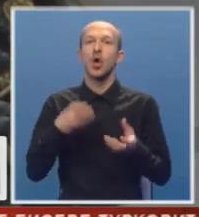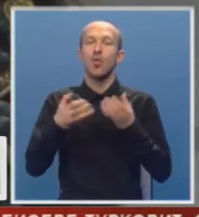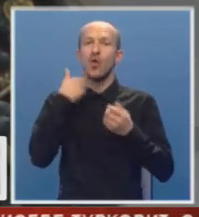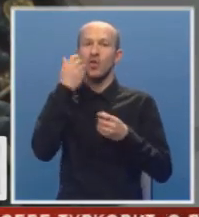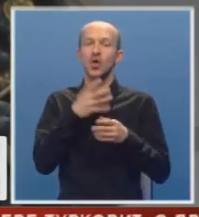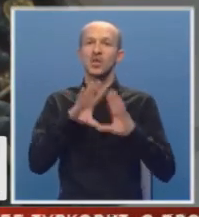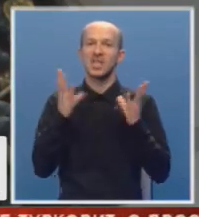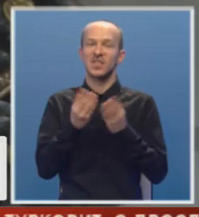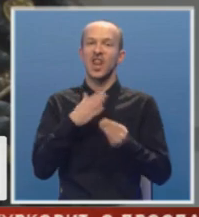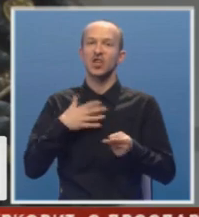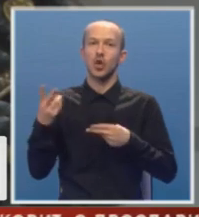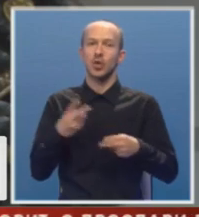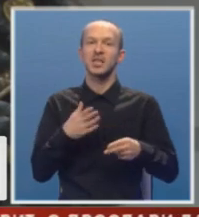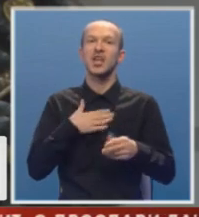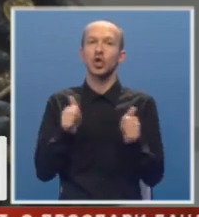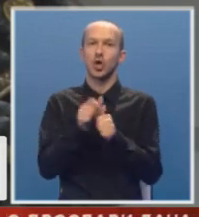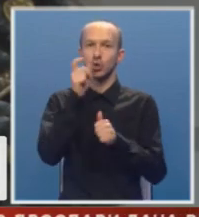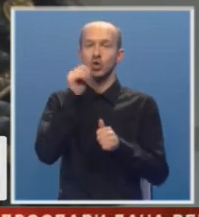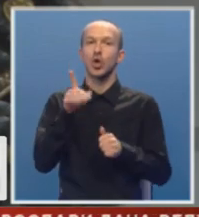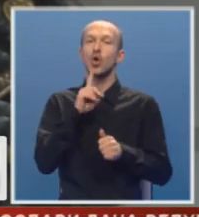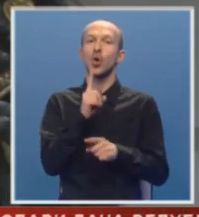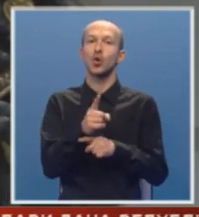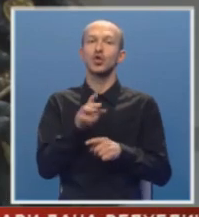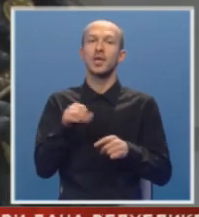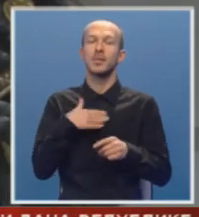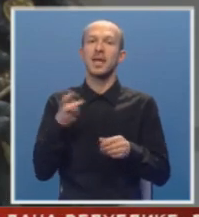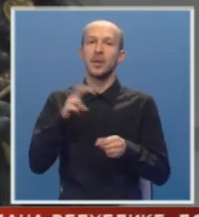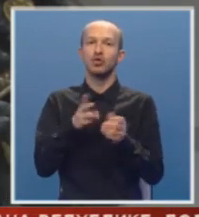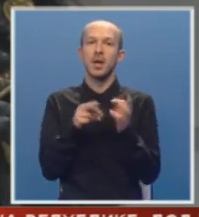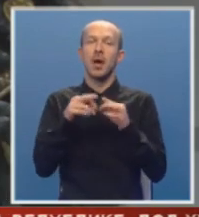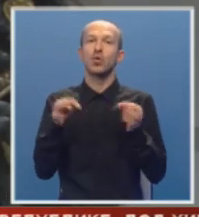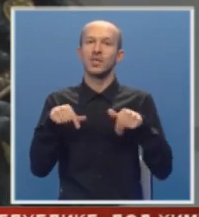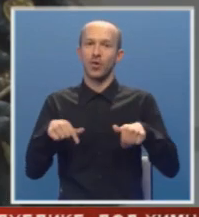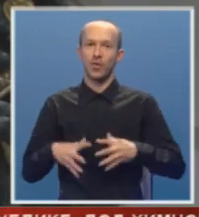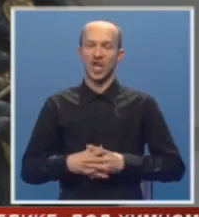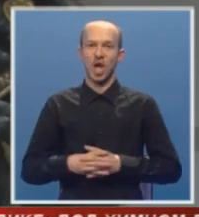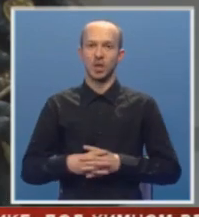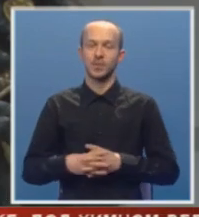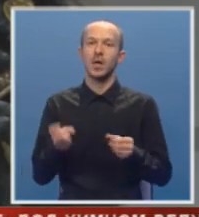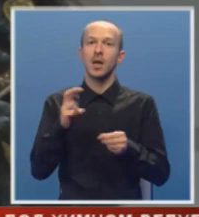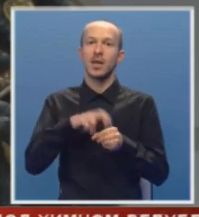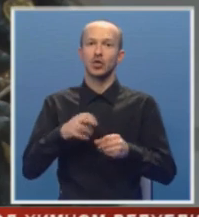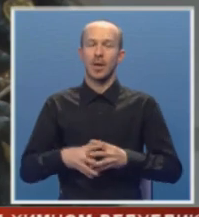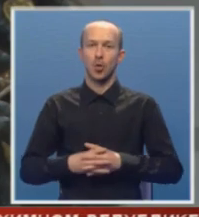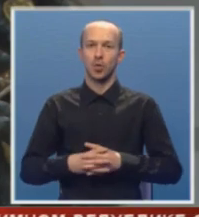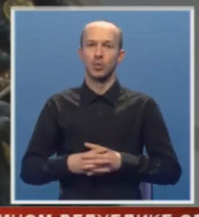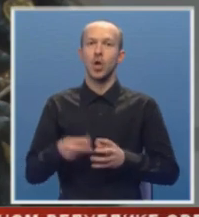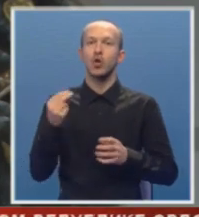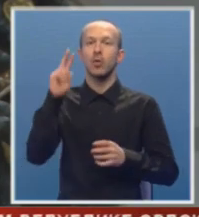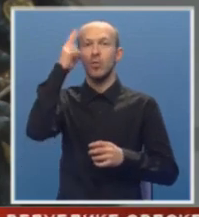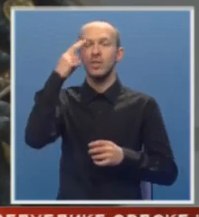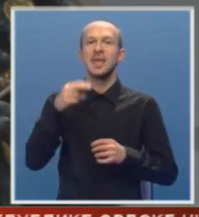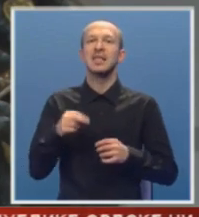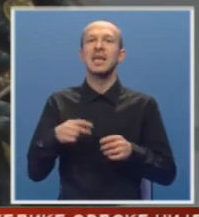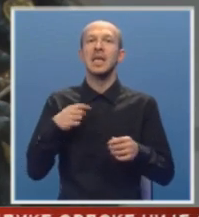vino za sve naše goste, za sve naše sugrađane, sve one koje odluče da nam se pridruže na proslavi ovdje. Nastupaju dobro poznate